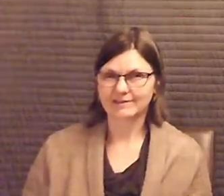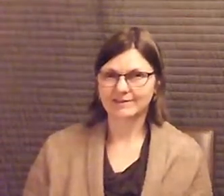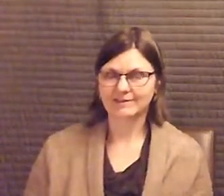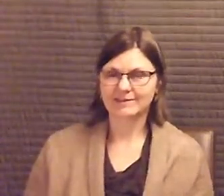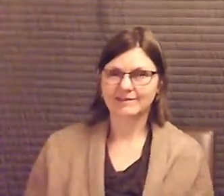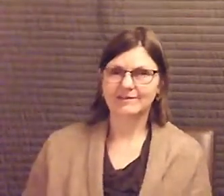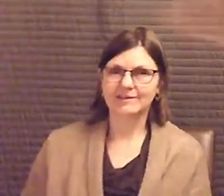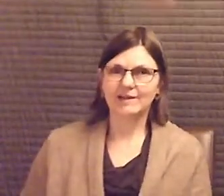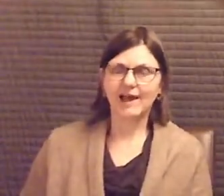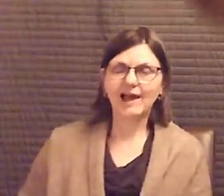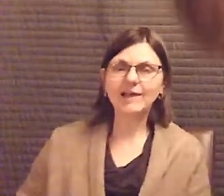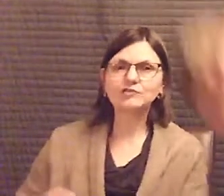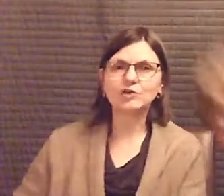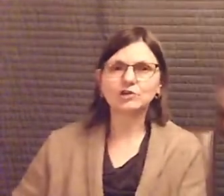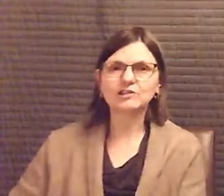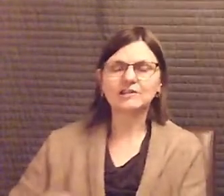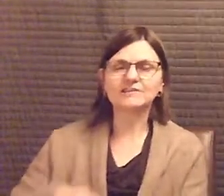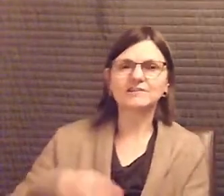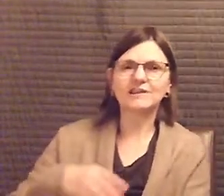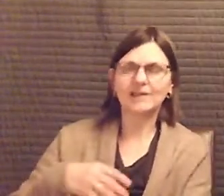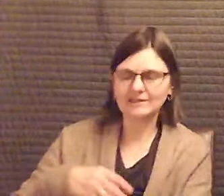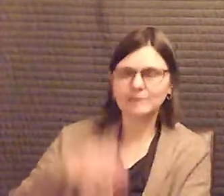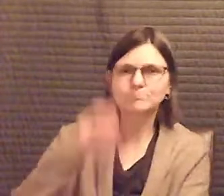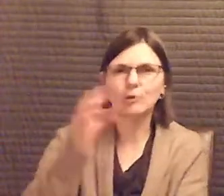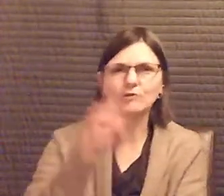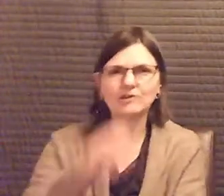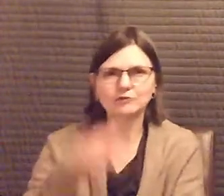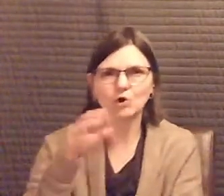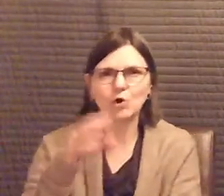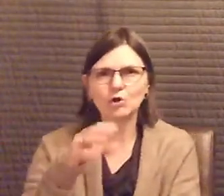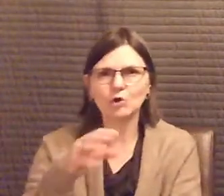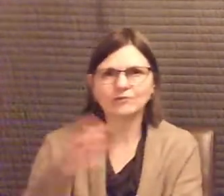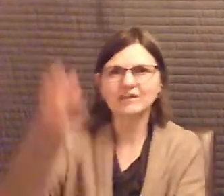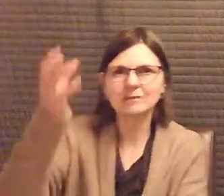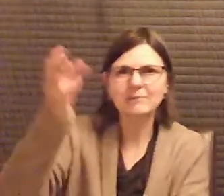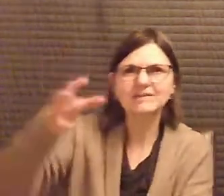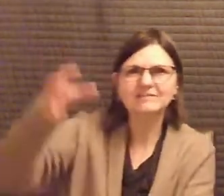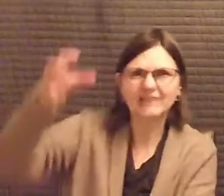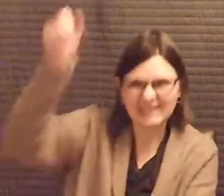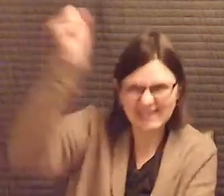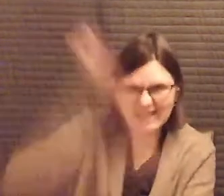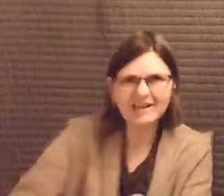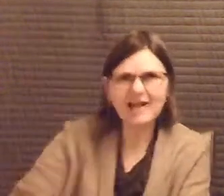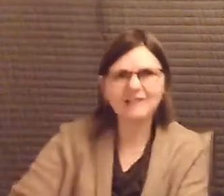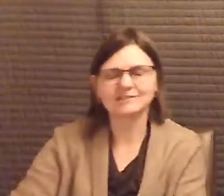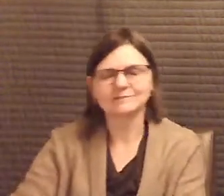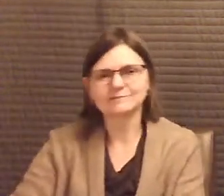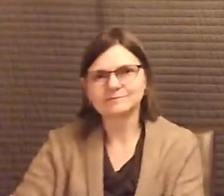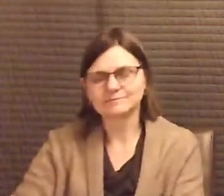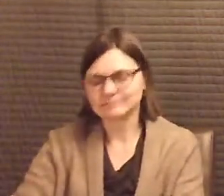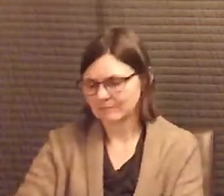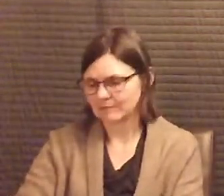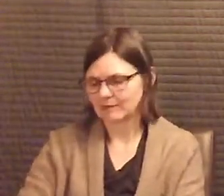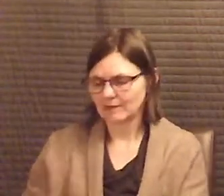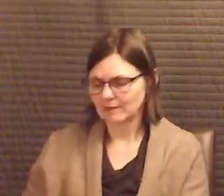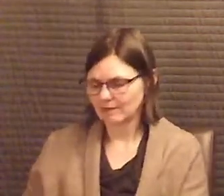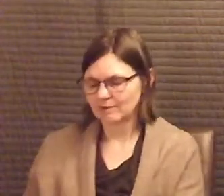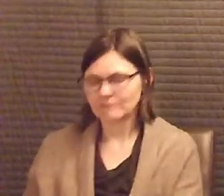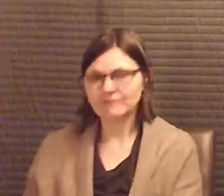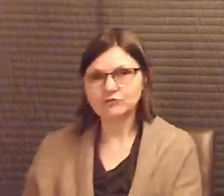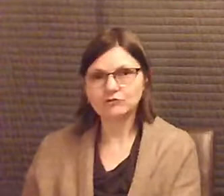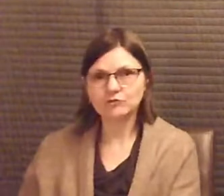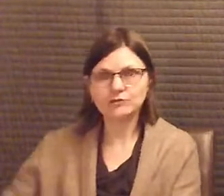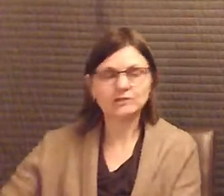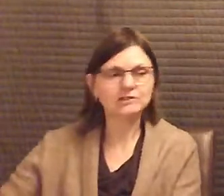cambrische hij zorgen dat dit binnen dat polder van ongeloof in die gemeente niet halen de kolonie